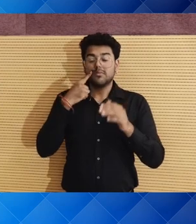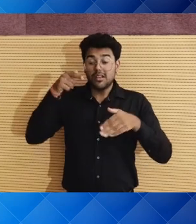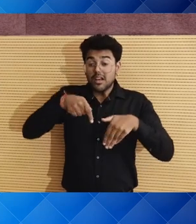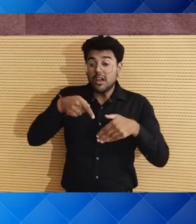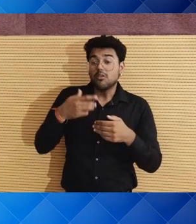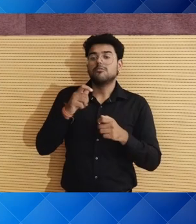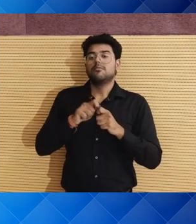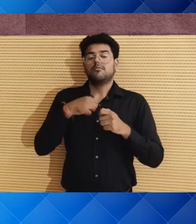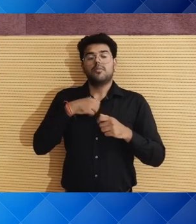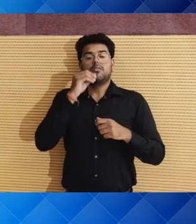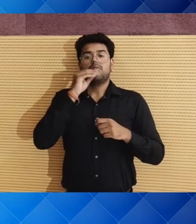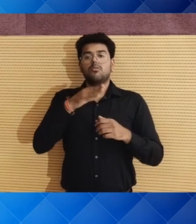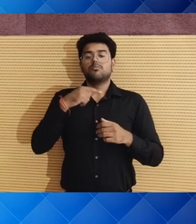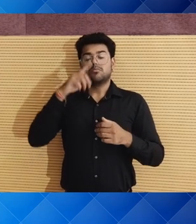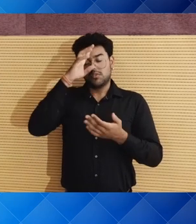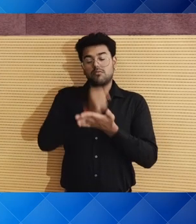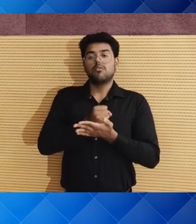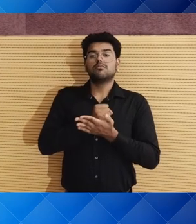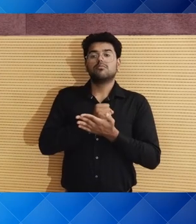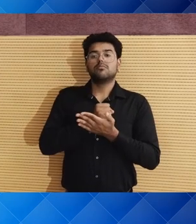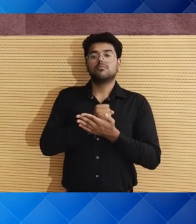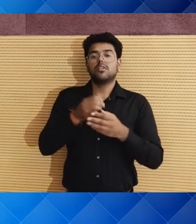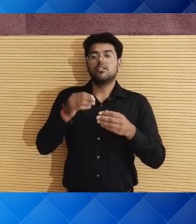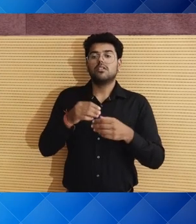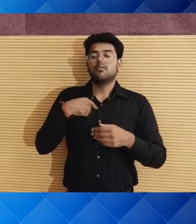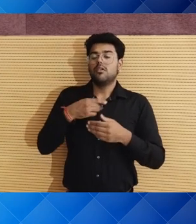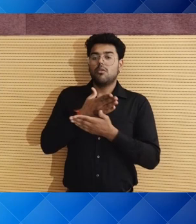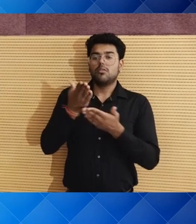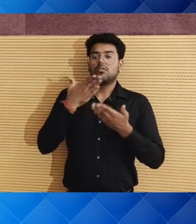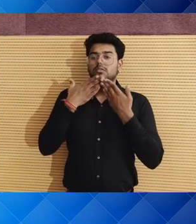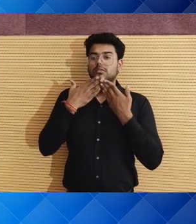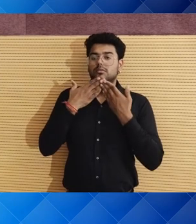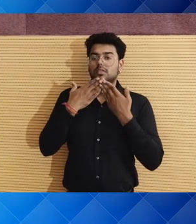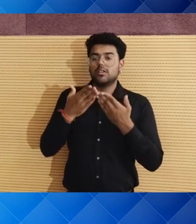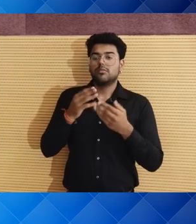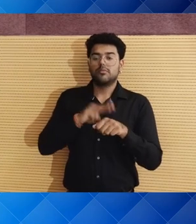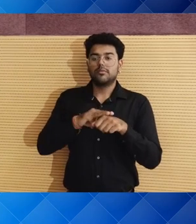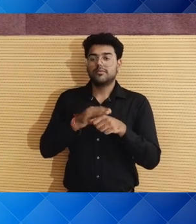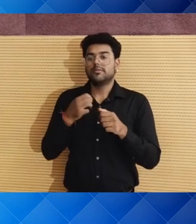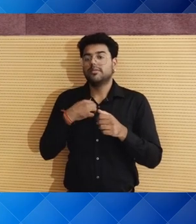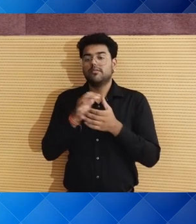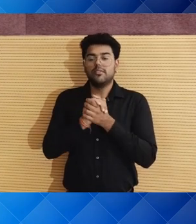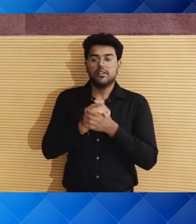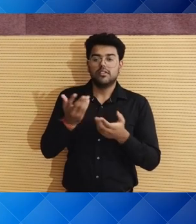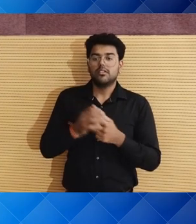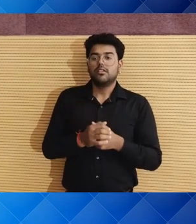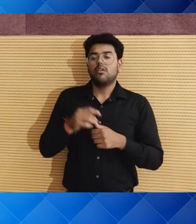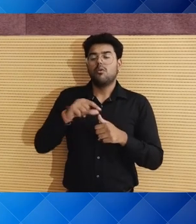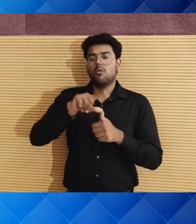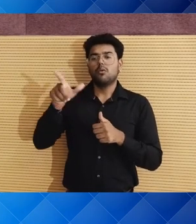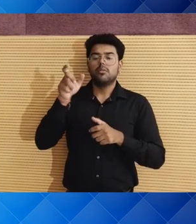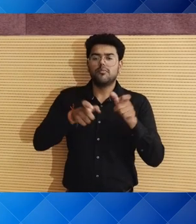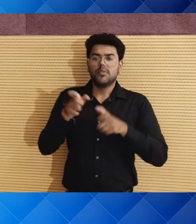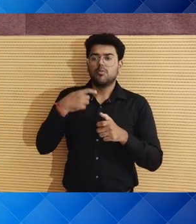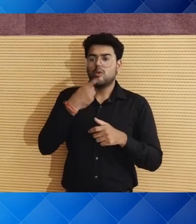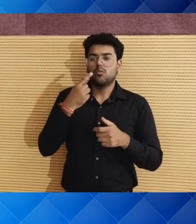भरोसे ये आश्वासन दे रहा हूँ। मैं अपने सब साथियों का बहुत बहुत धन्यवाद देता हूँ। मैं धन्यवाद देता हूँ सभी ऑटोनोमस बॉडी के